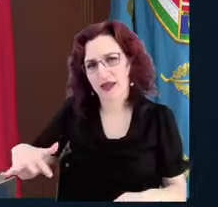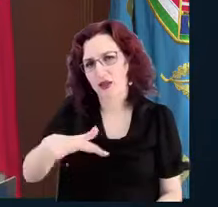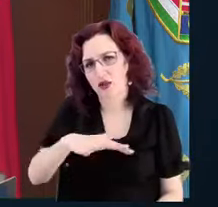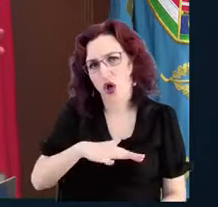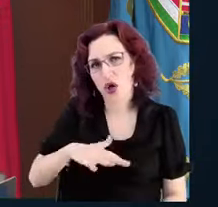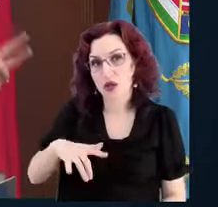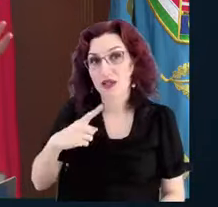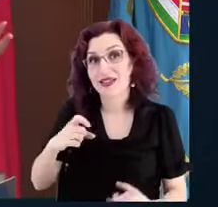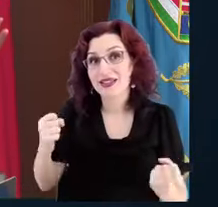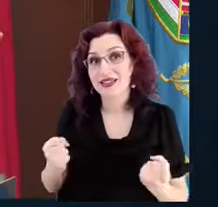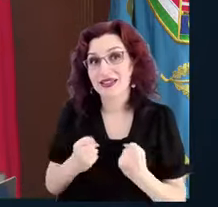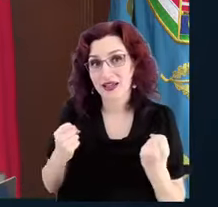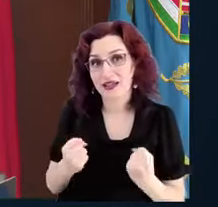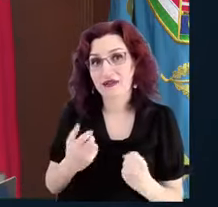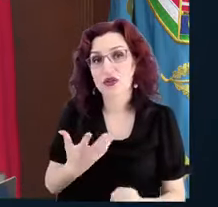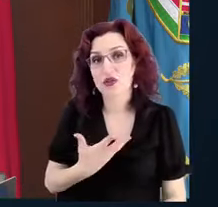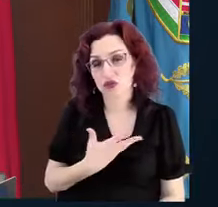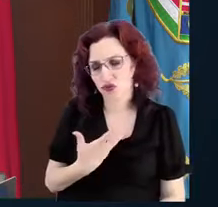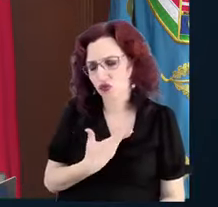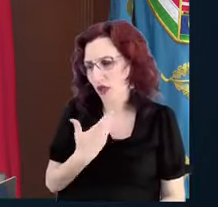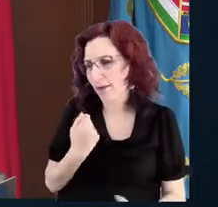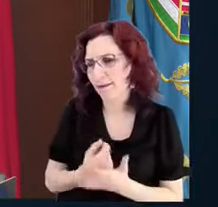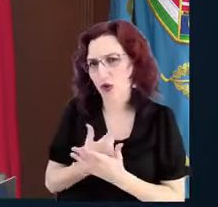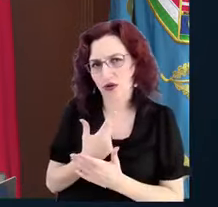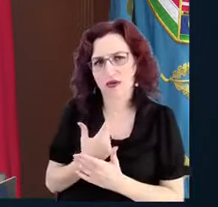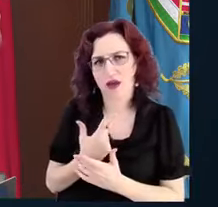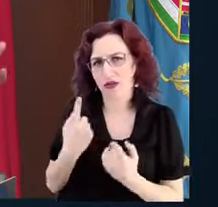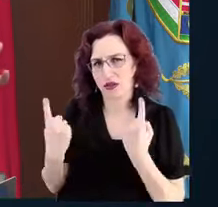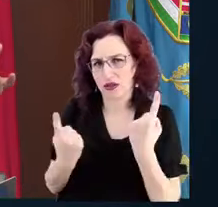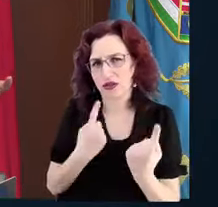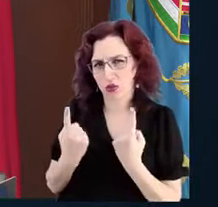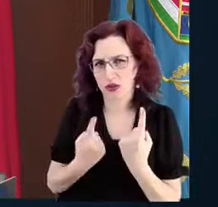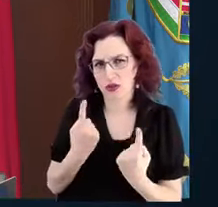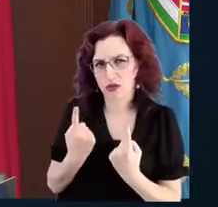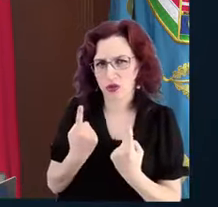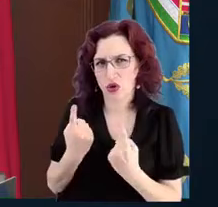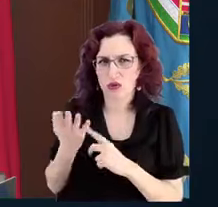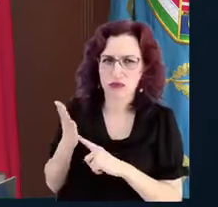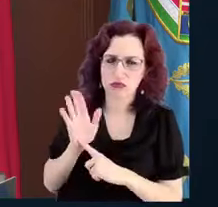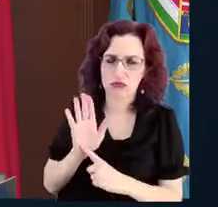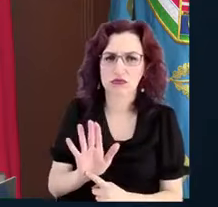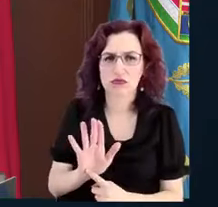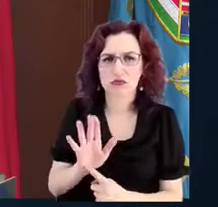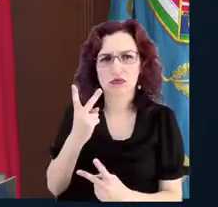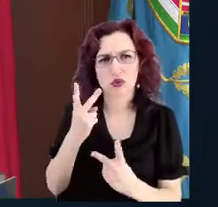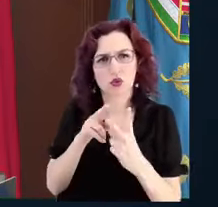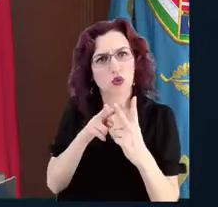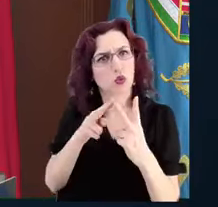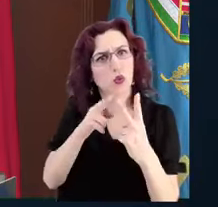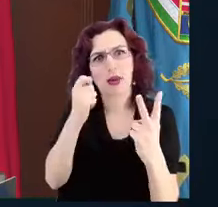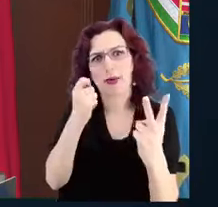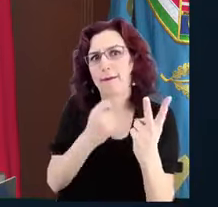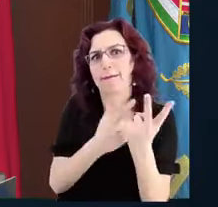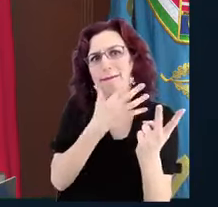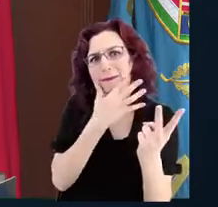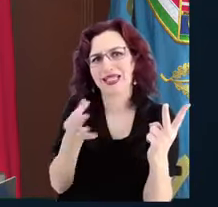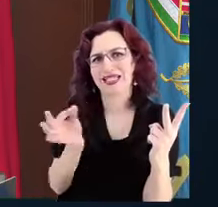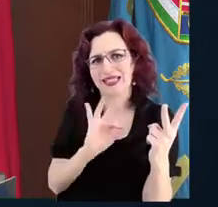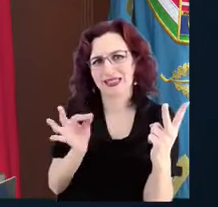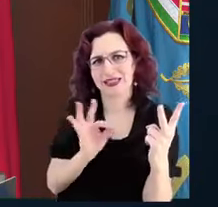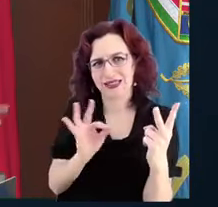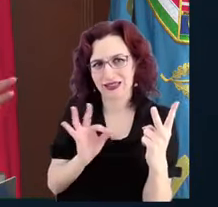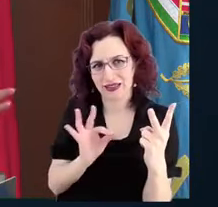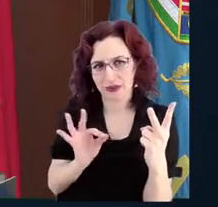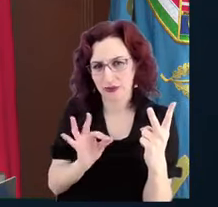una realtà che racconta almeno due ambizioni che io ho ritrovato nella presentazione che è stata fatta la prima quella essendo